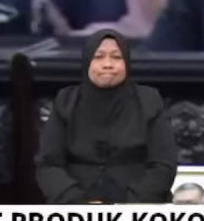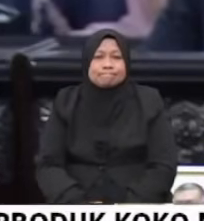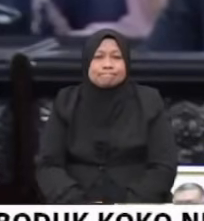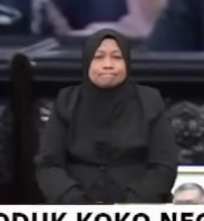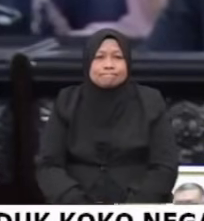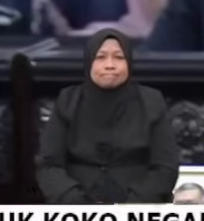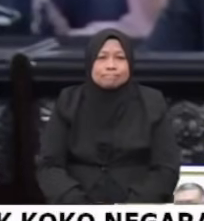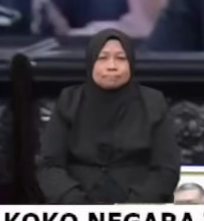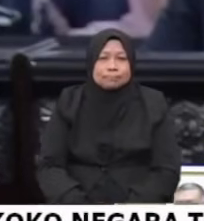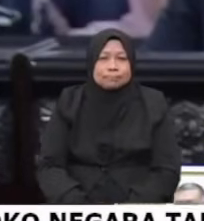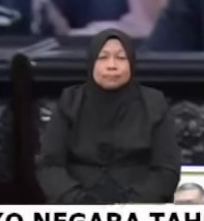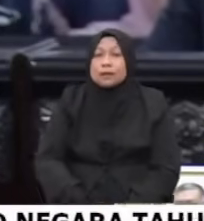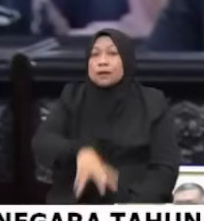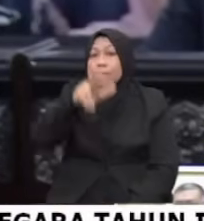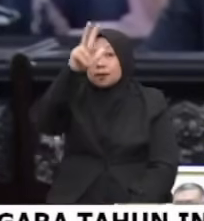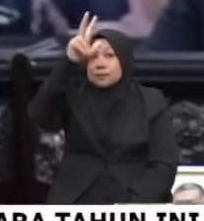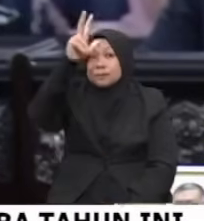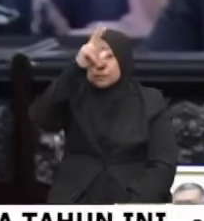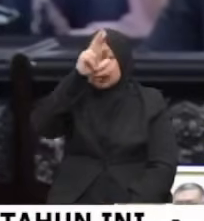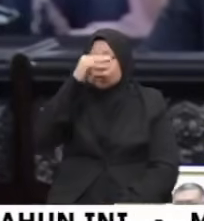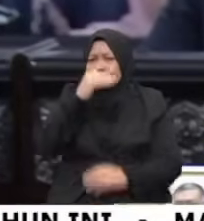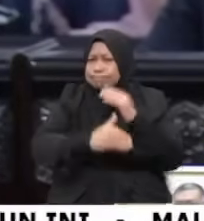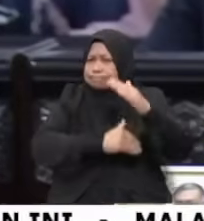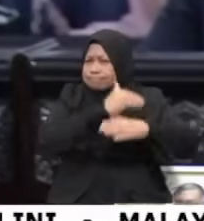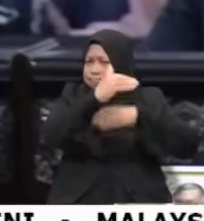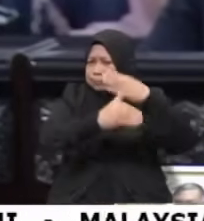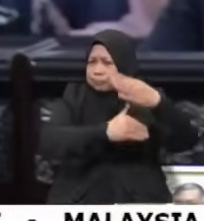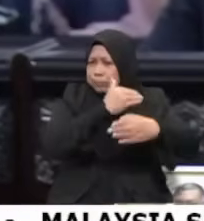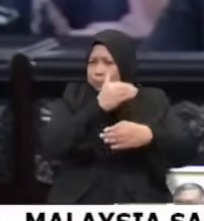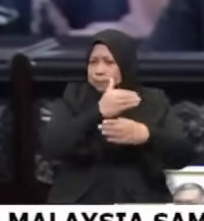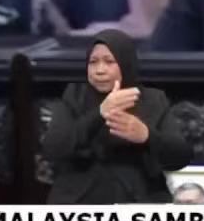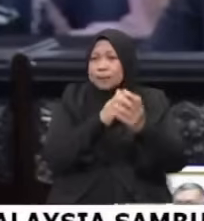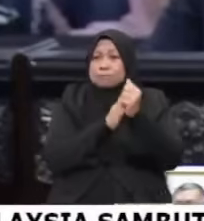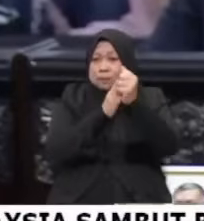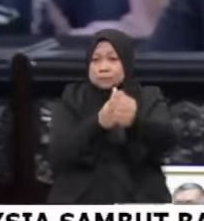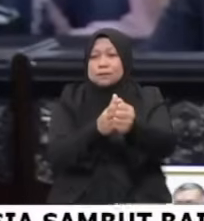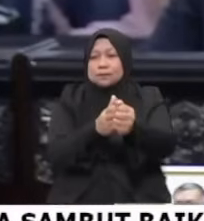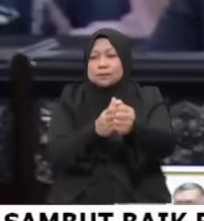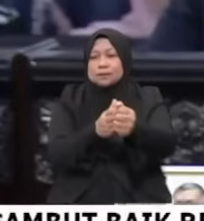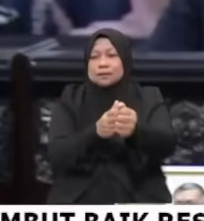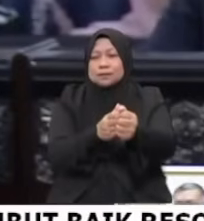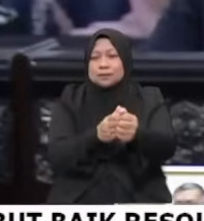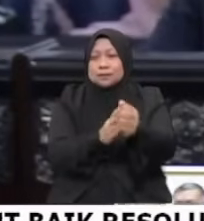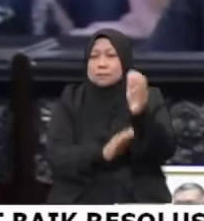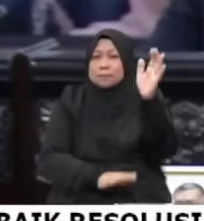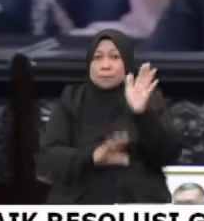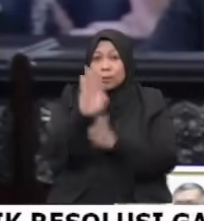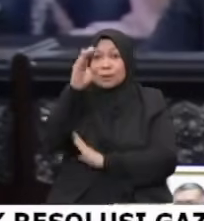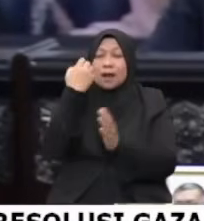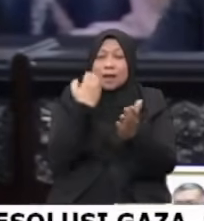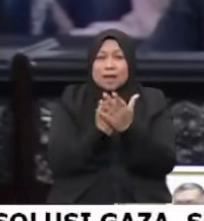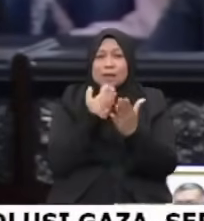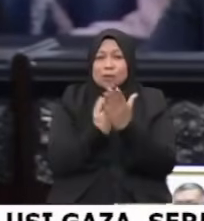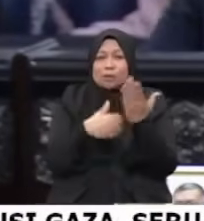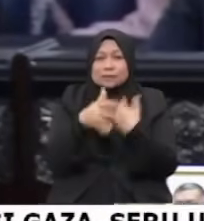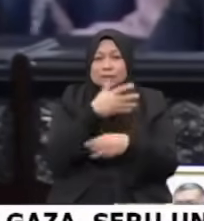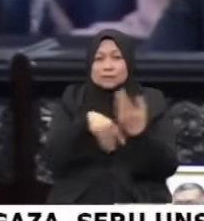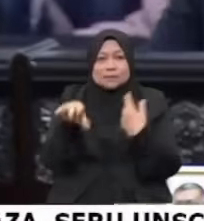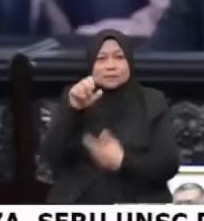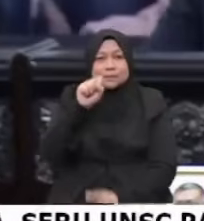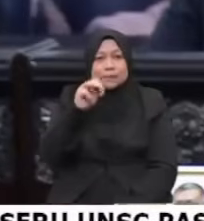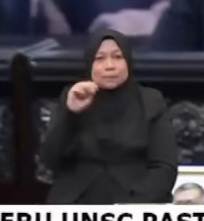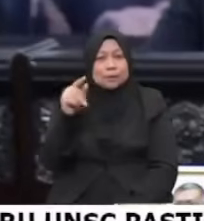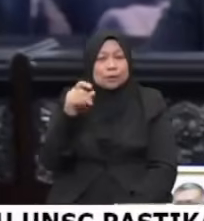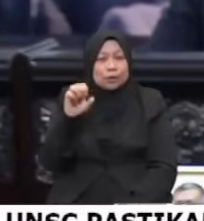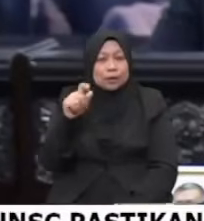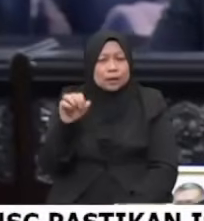2023 kerajaan untuk majuemaju memacu Hala tuju pembangunan ekosistem industri semikonduor di